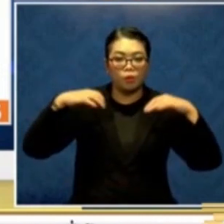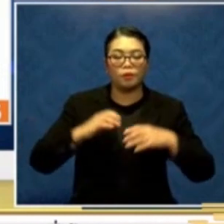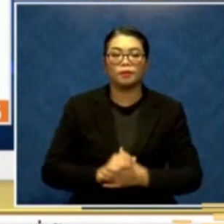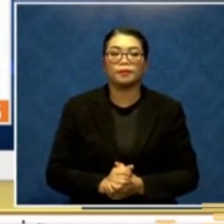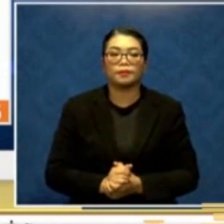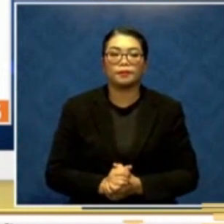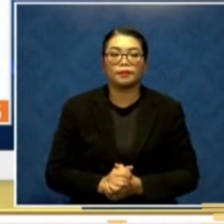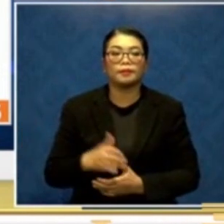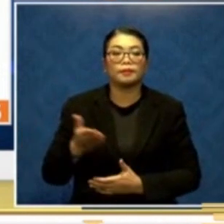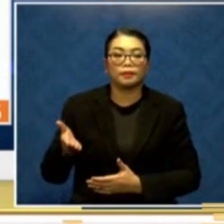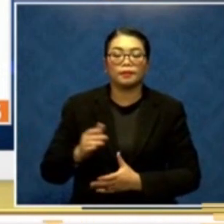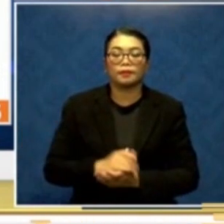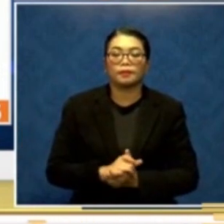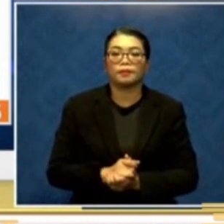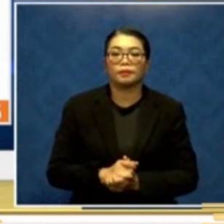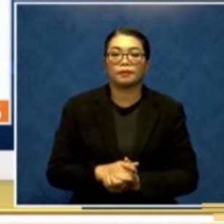ครั